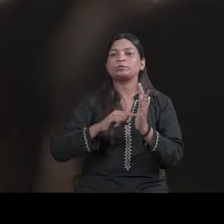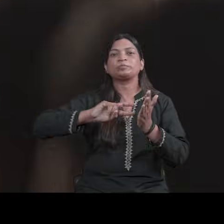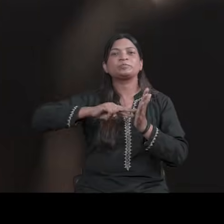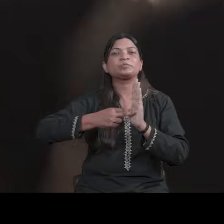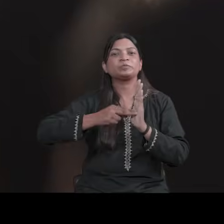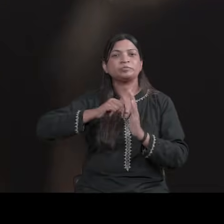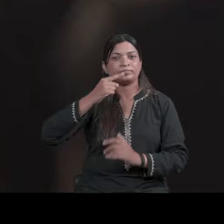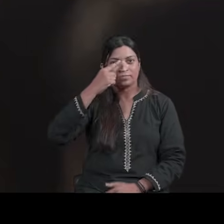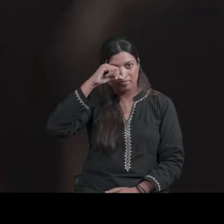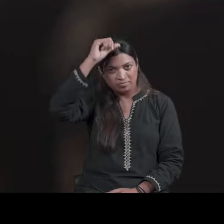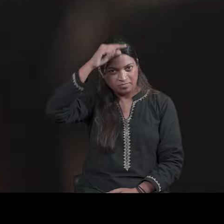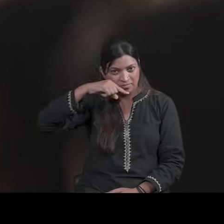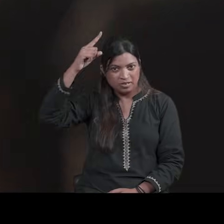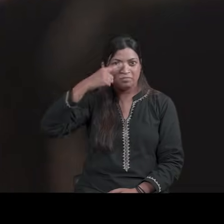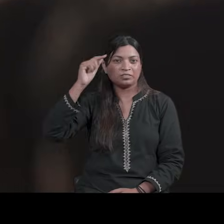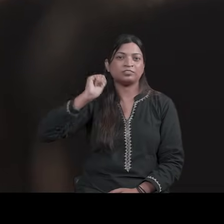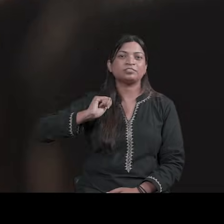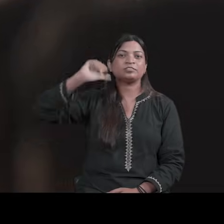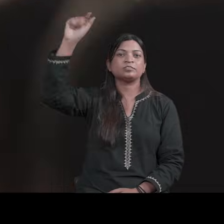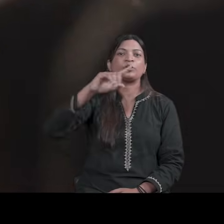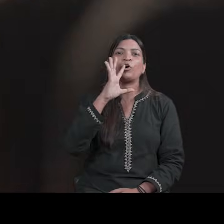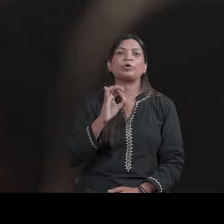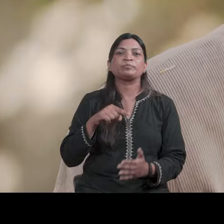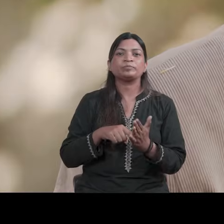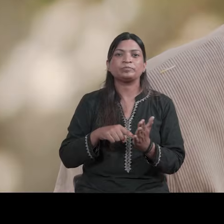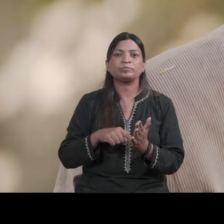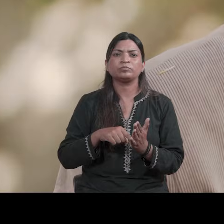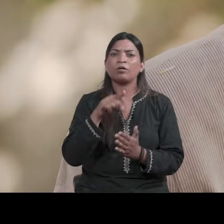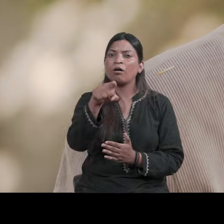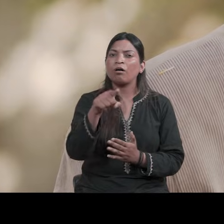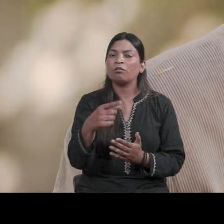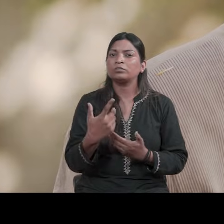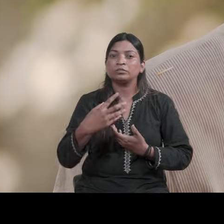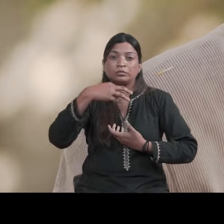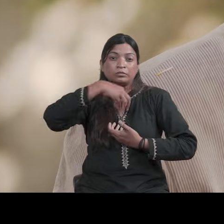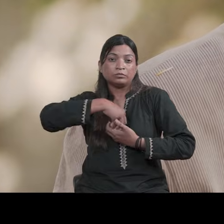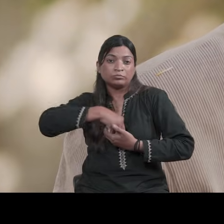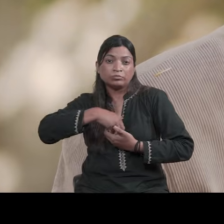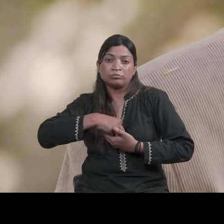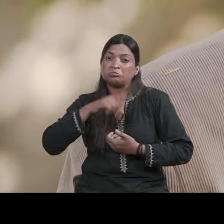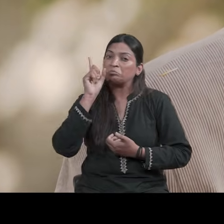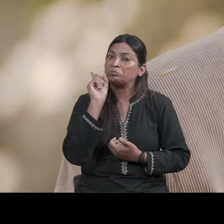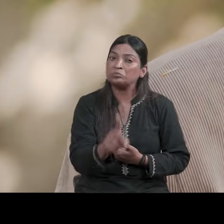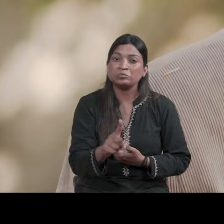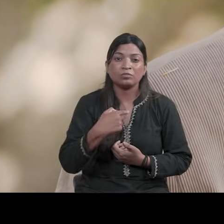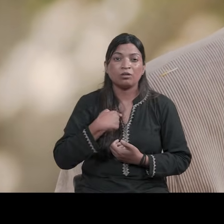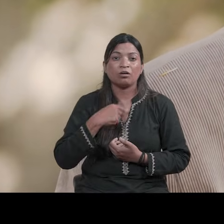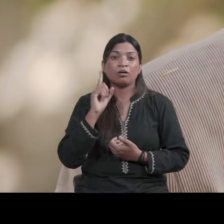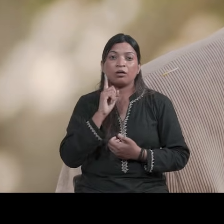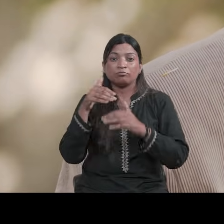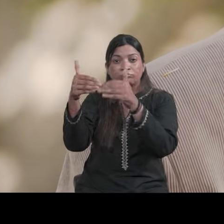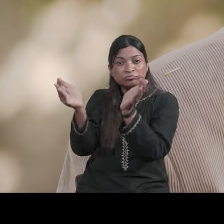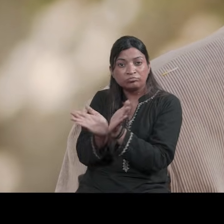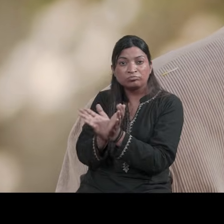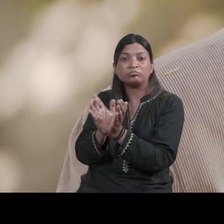है इसी कर्म रूपी ढंग से चरितार्थ होता है। मैं यही कहूँगा कि सब में सिर्फ एक इच्छा शक्ति और एक समझ होनी चाहिए मूक बधिर लोगों के